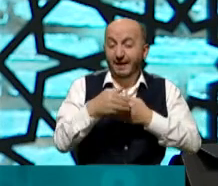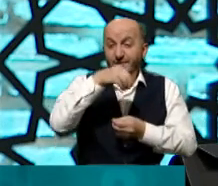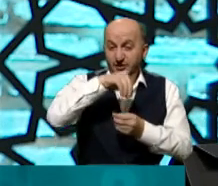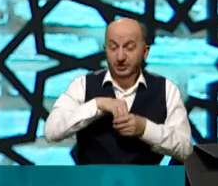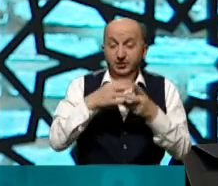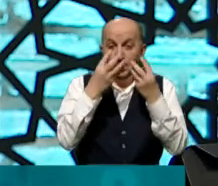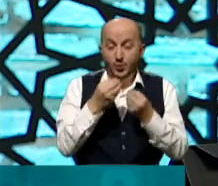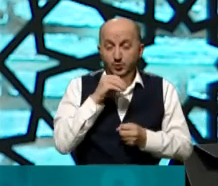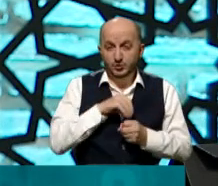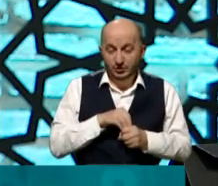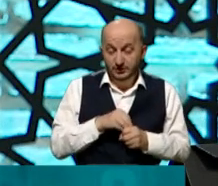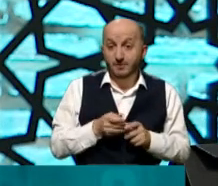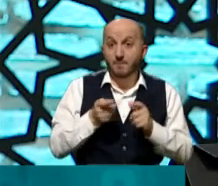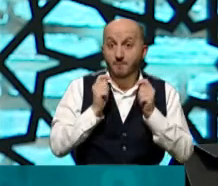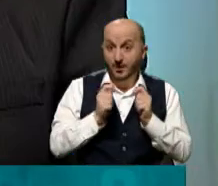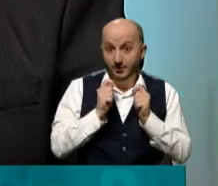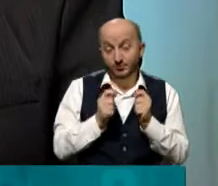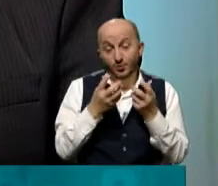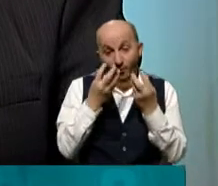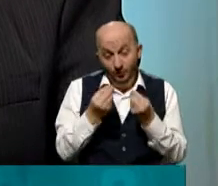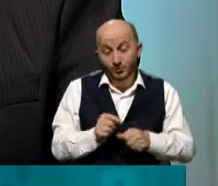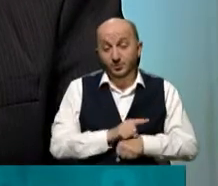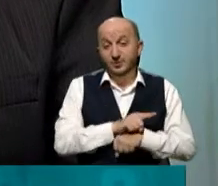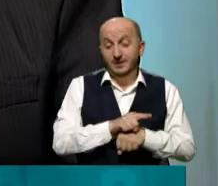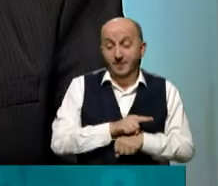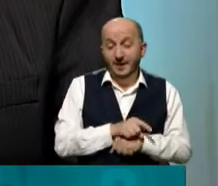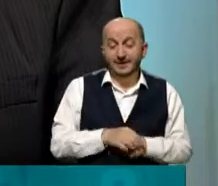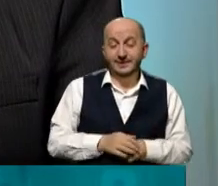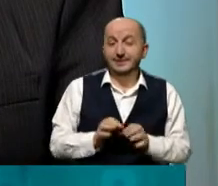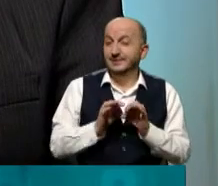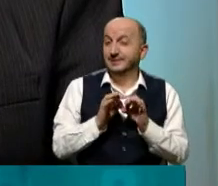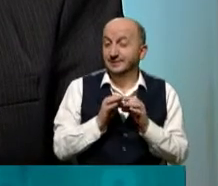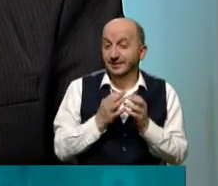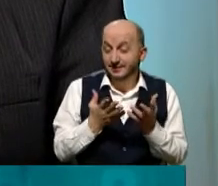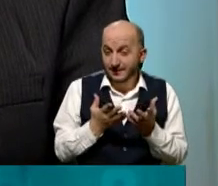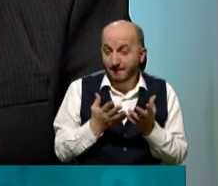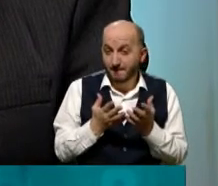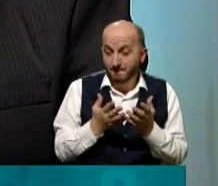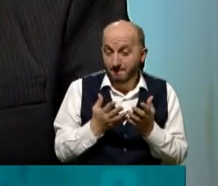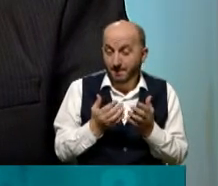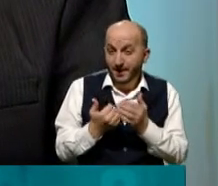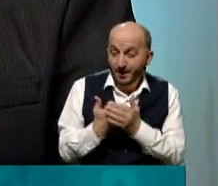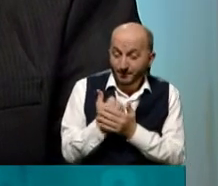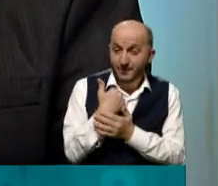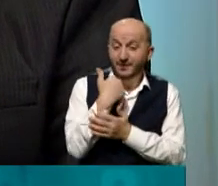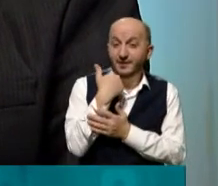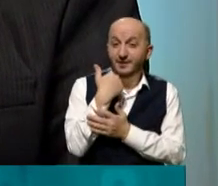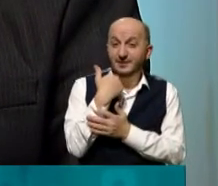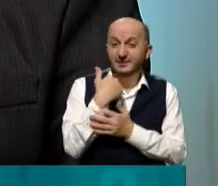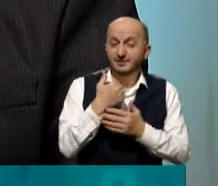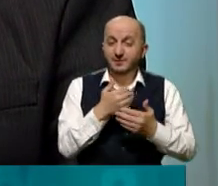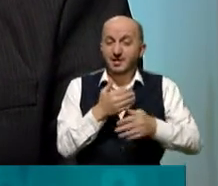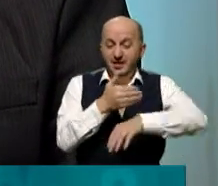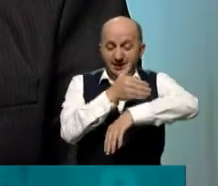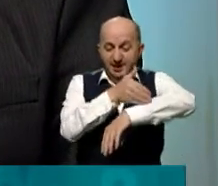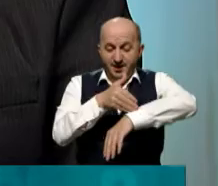için kullanmak zorunda olduğumuz zaman yani nasıl ki bu abdest uzuvlarında bir yara olur,